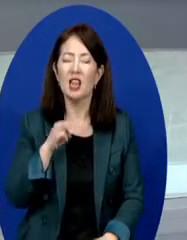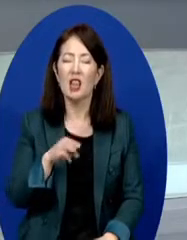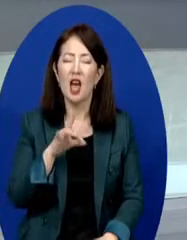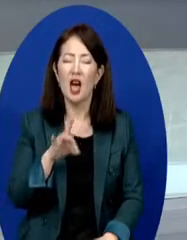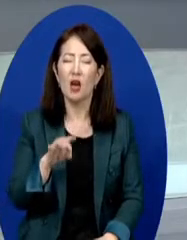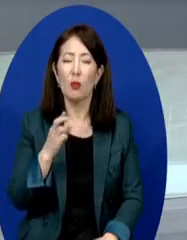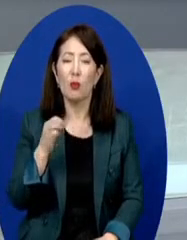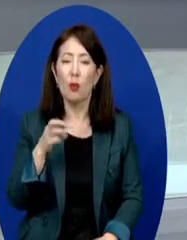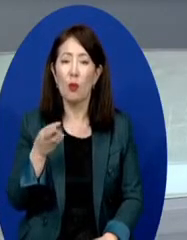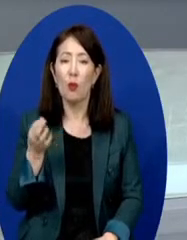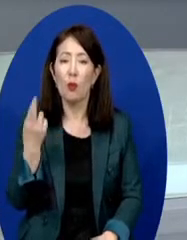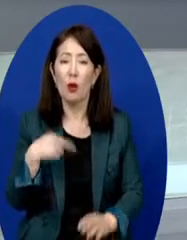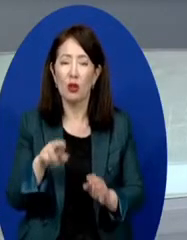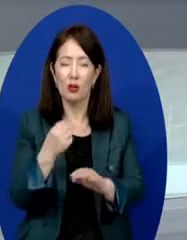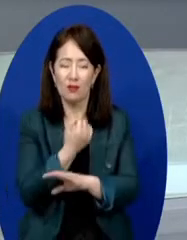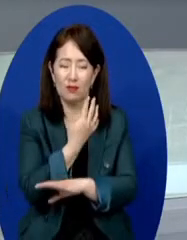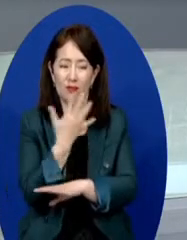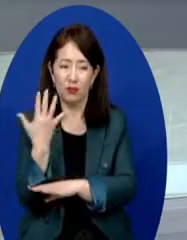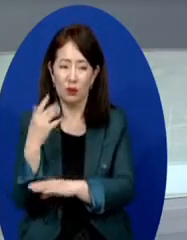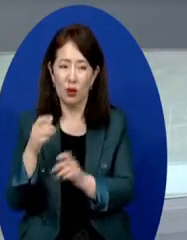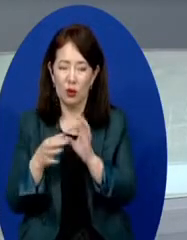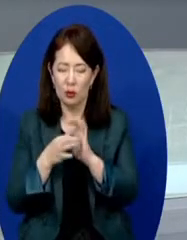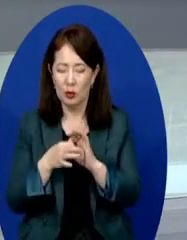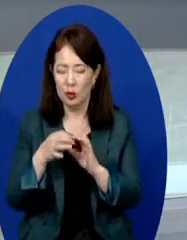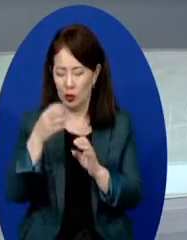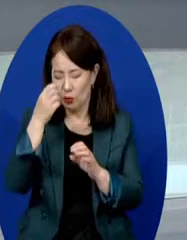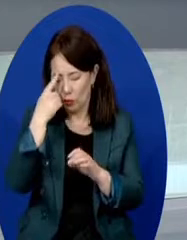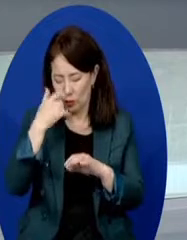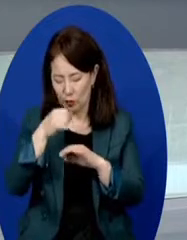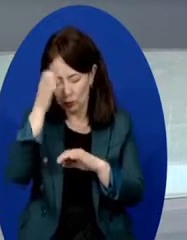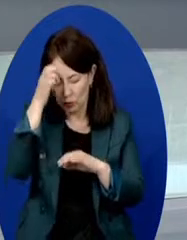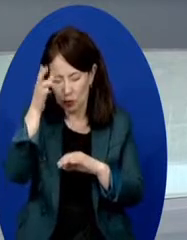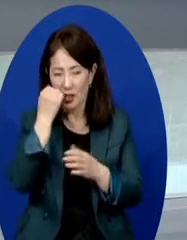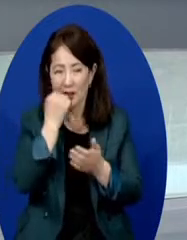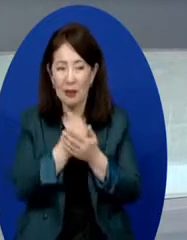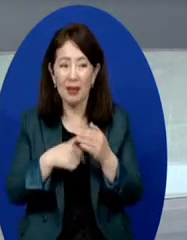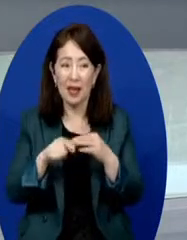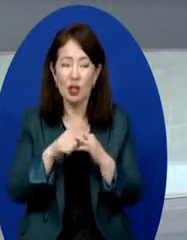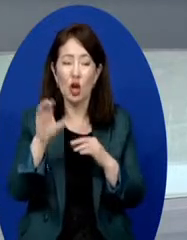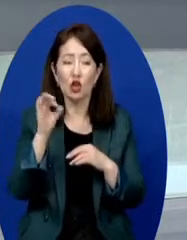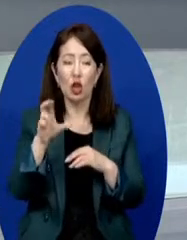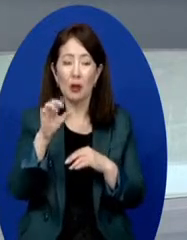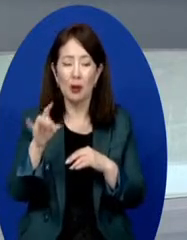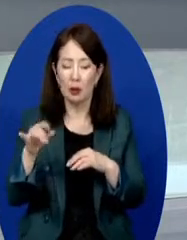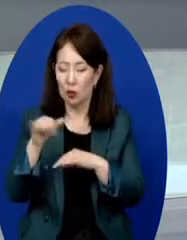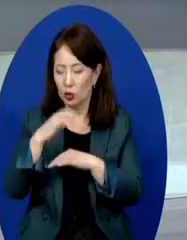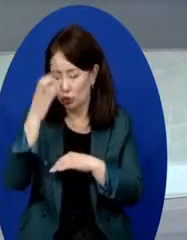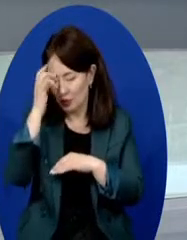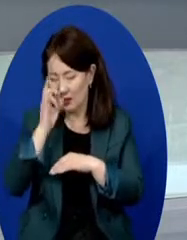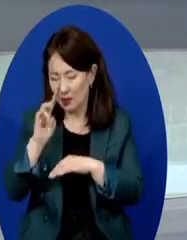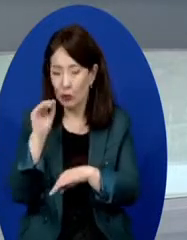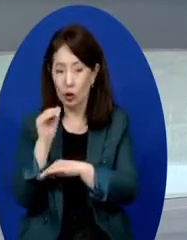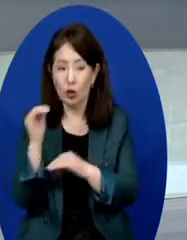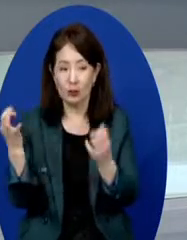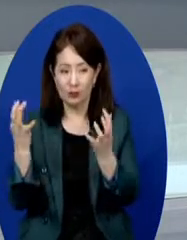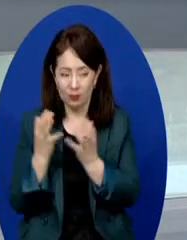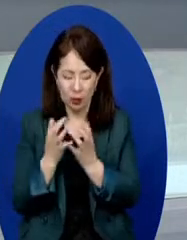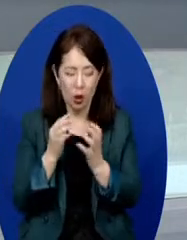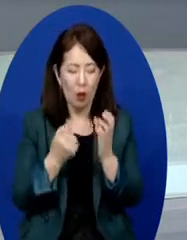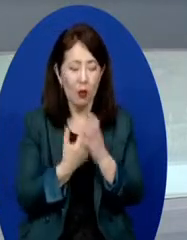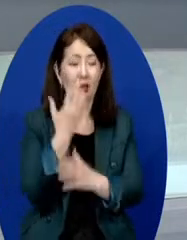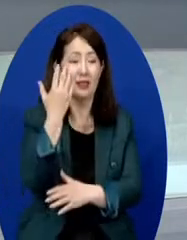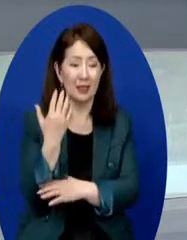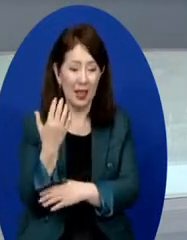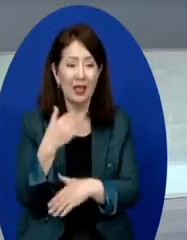Тэрбум болон үндэсний хөдөлгөөний хүрээнд Монгол улсын ерөнхийлөгчийн тамгын газрын дараасаа Дуатар өнөөдөр улс төрийн намуудын төлөөлөлтөд мод тариллаа. Монгол улсын